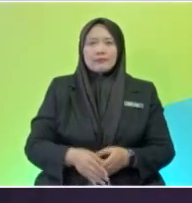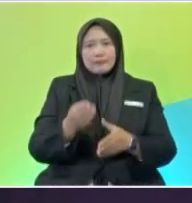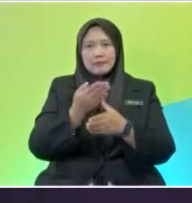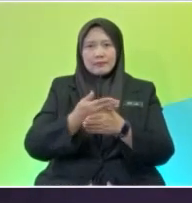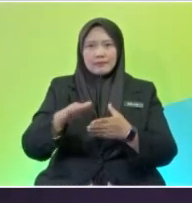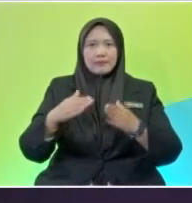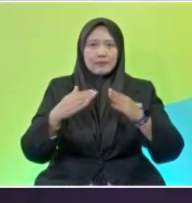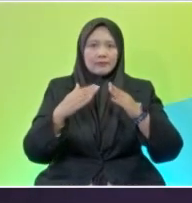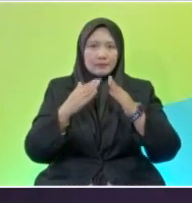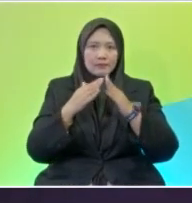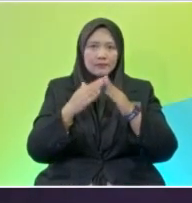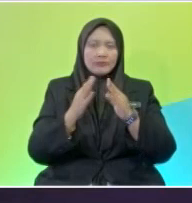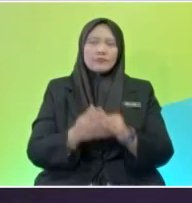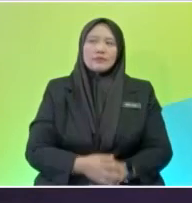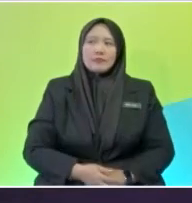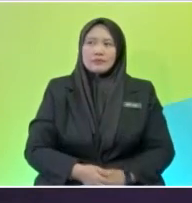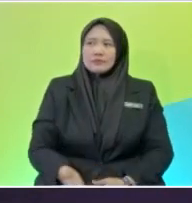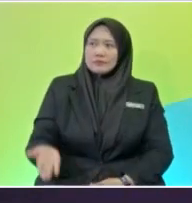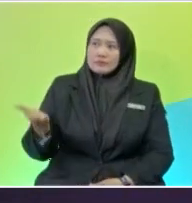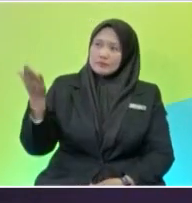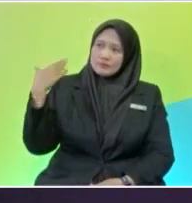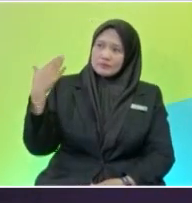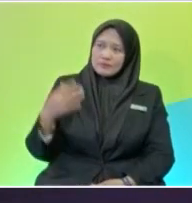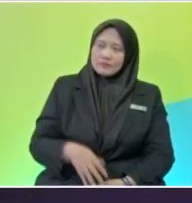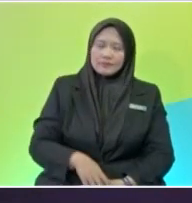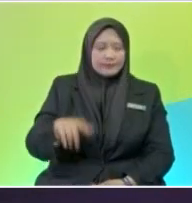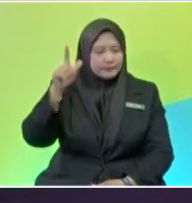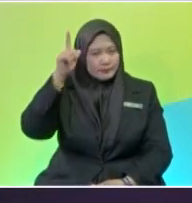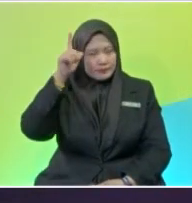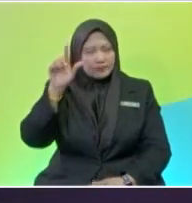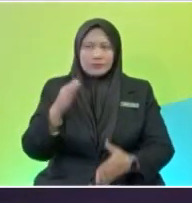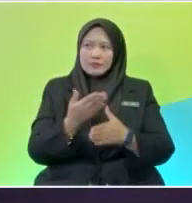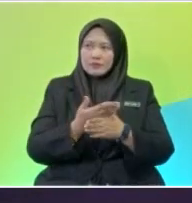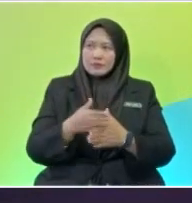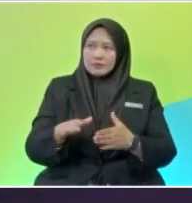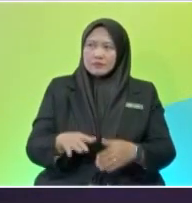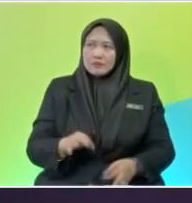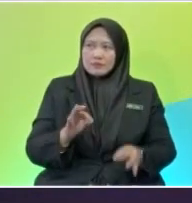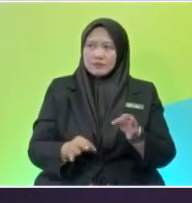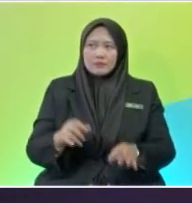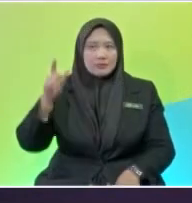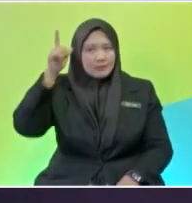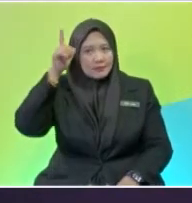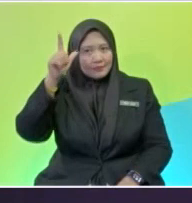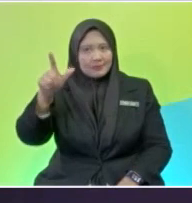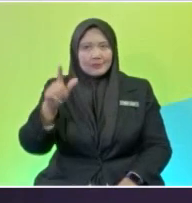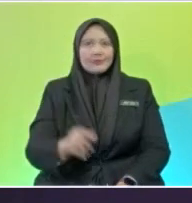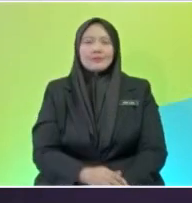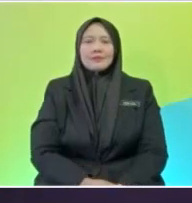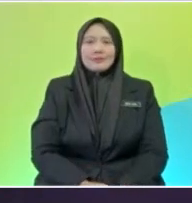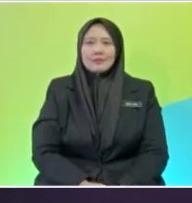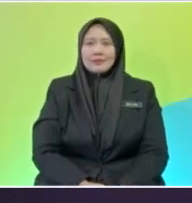oke kita tadi lihat bahan Kimi sebenarnya kalau kita tengok slide gitu Oke